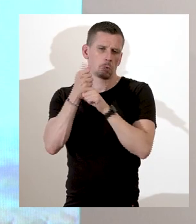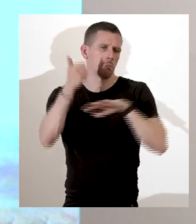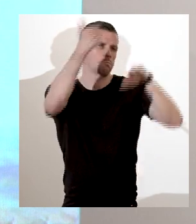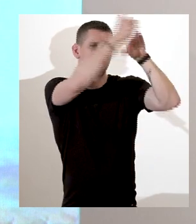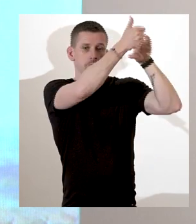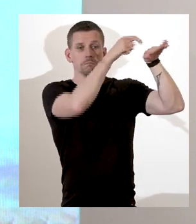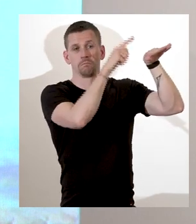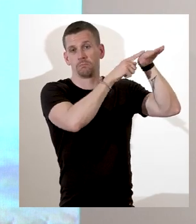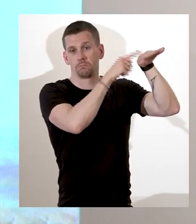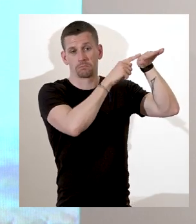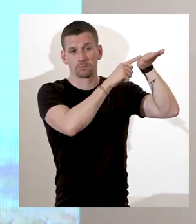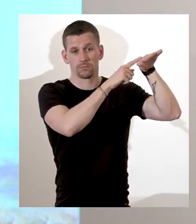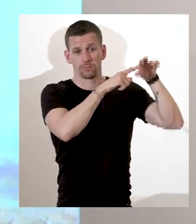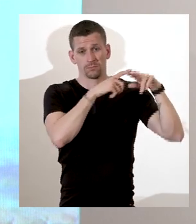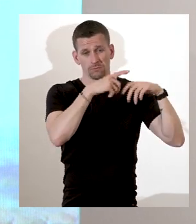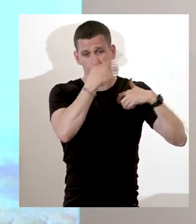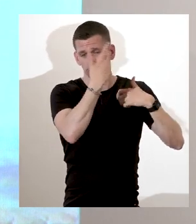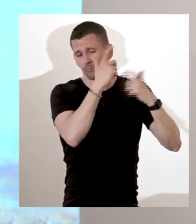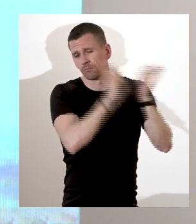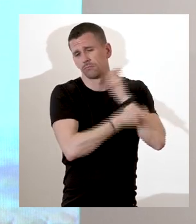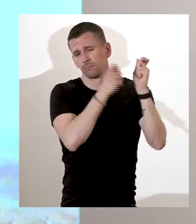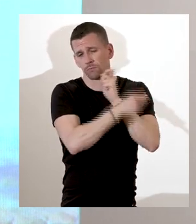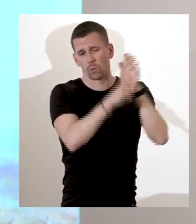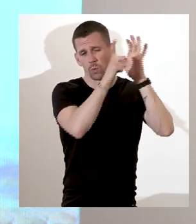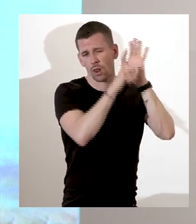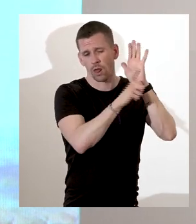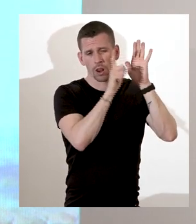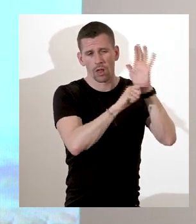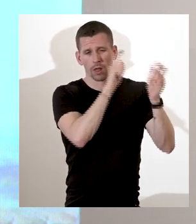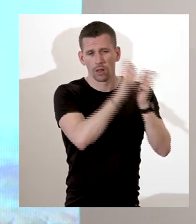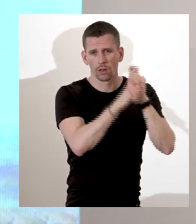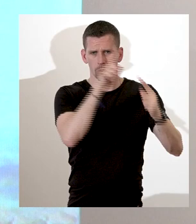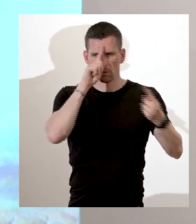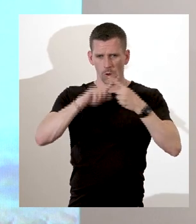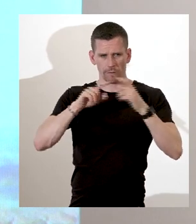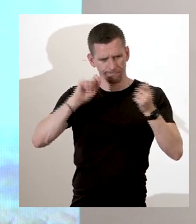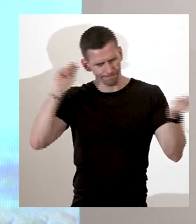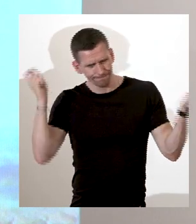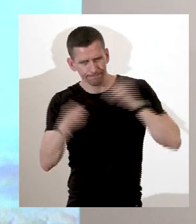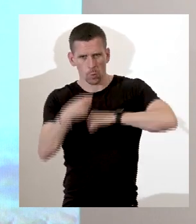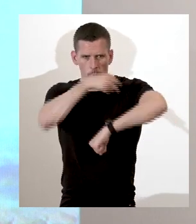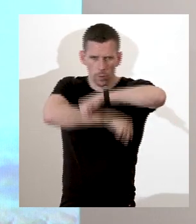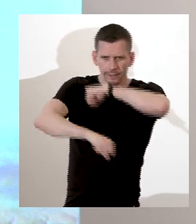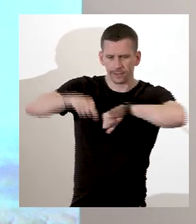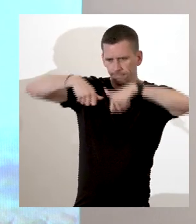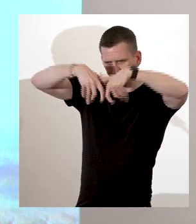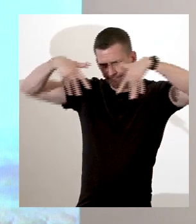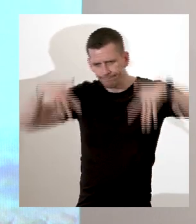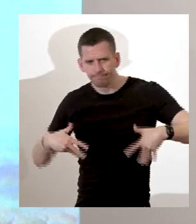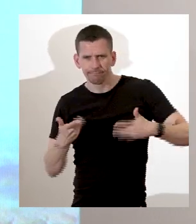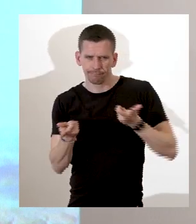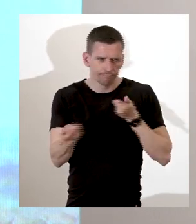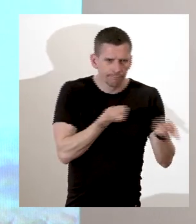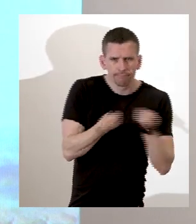réformatrice dans le cadre de la politique de réordonnancement, de réforme, on peut parler de réordonnancement, de